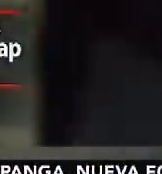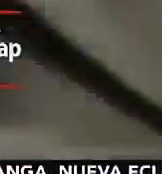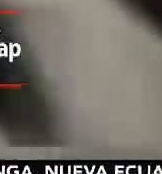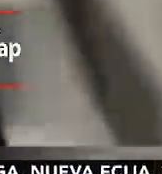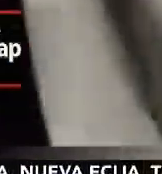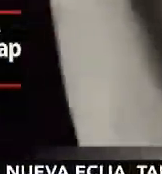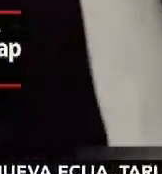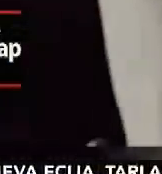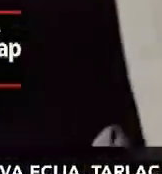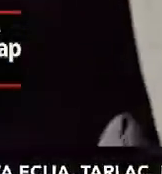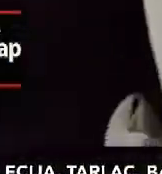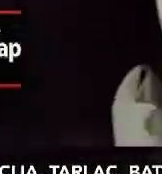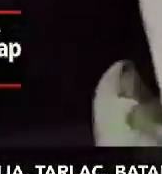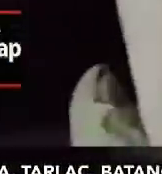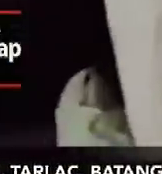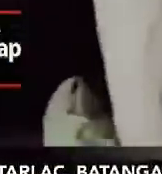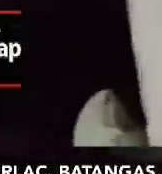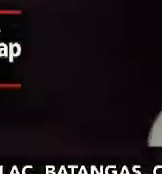sa loob,